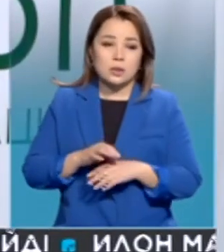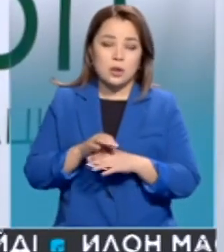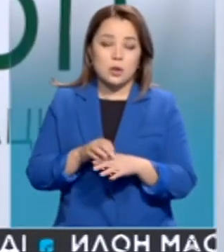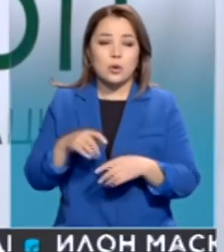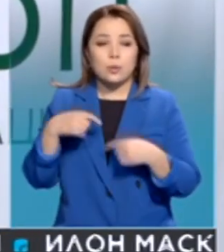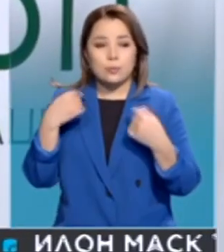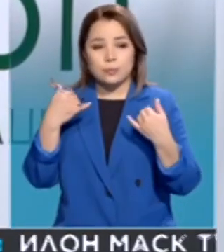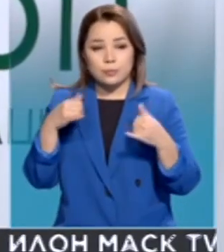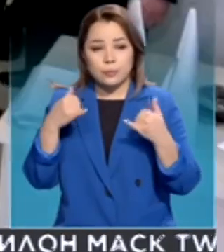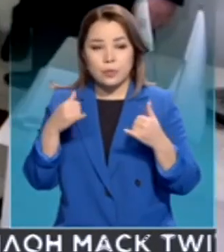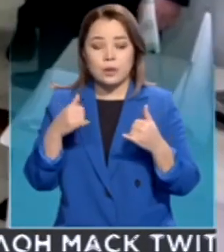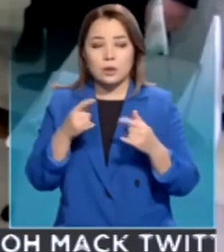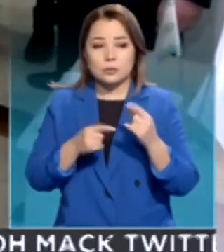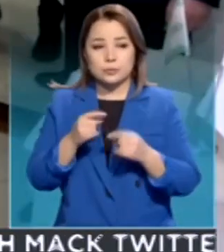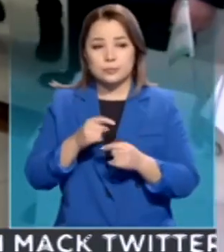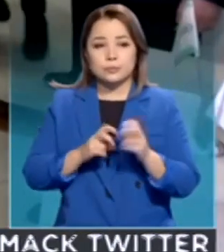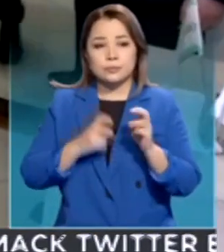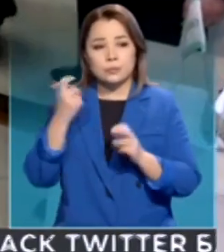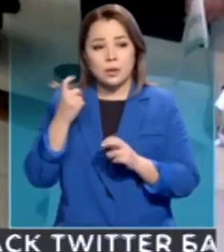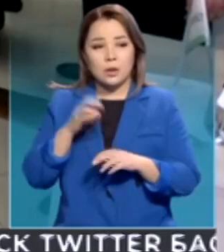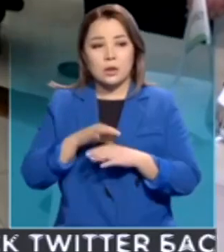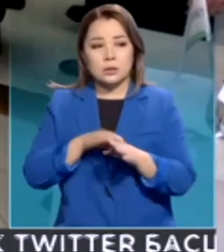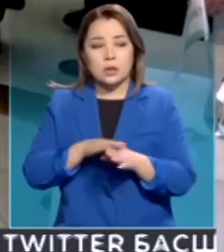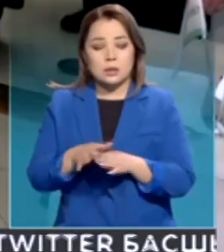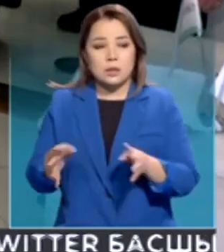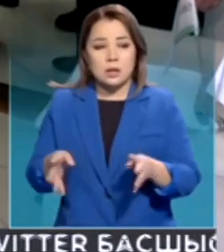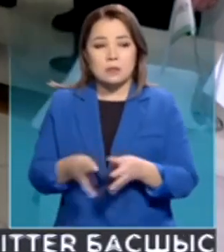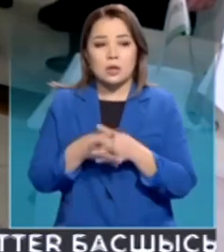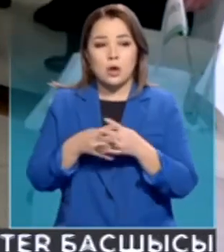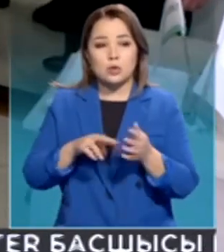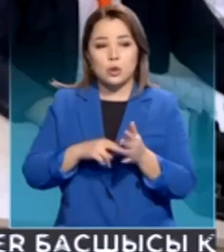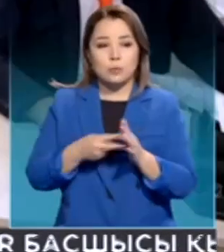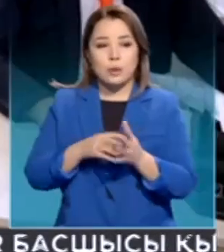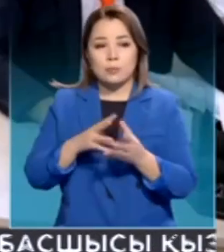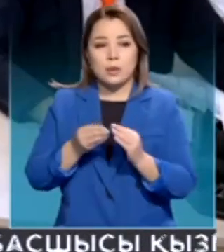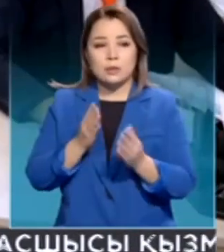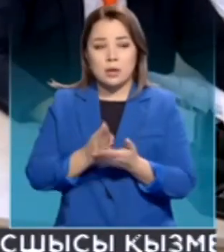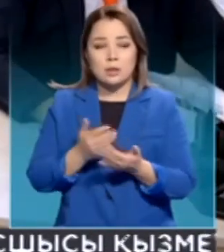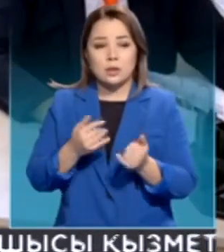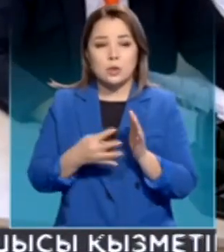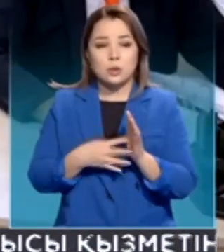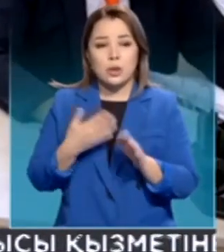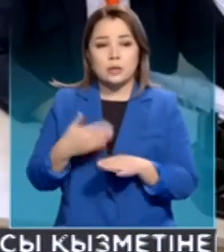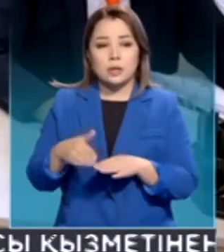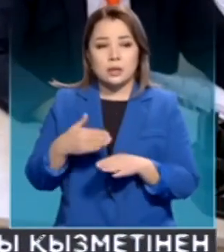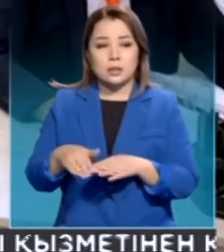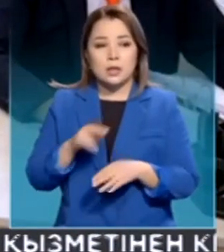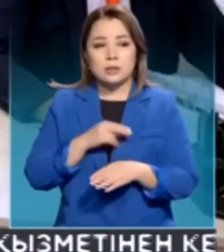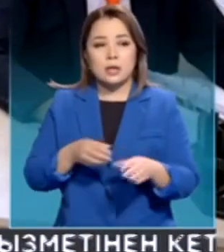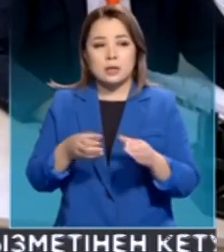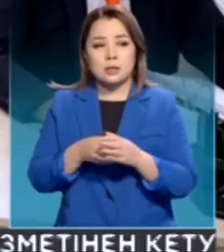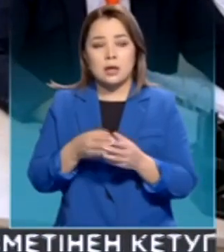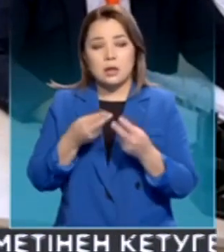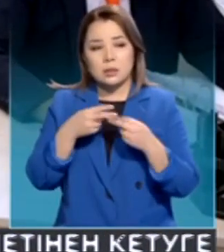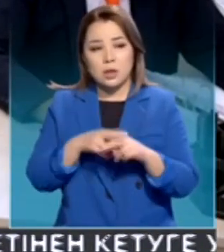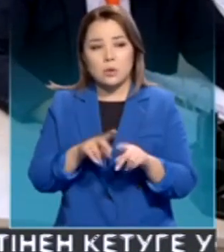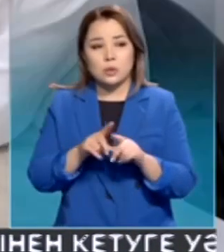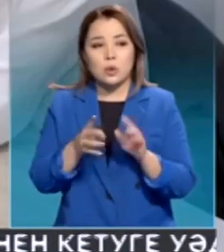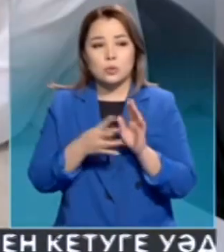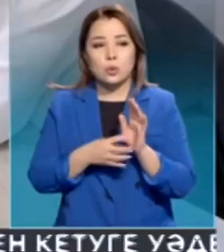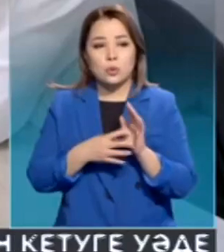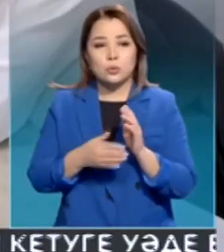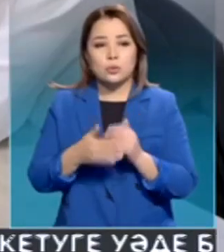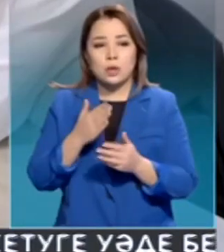фермасы жүйесін дамыту, асыл тұқымды шаруашылықтар желісін құру секілді жобалар бар. Бұдан бөлік 9 кредиттік серіктестікті қаржыландыру арқылы 900-ге